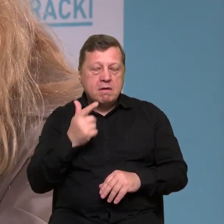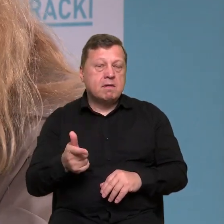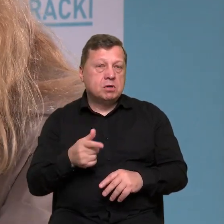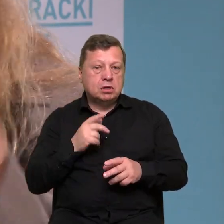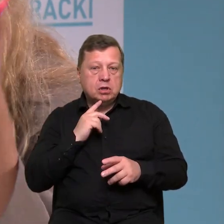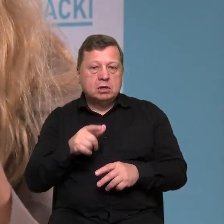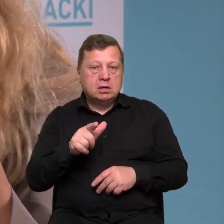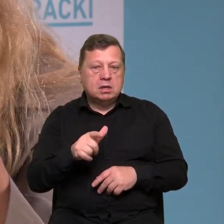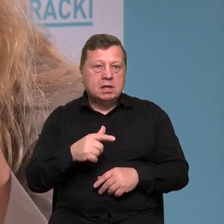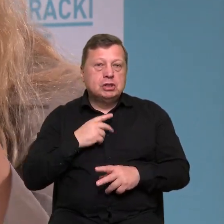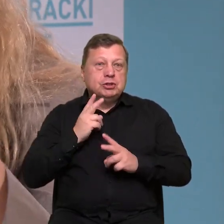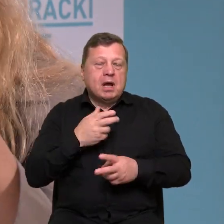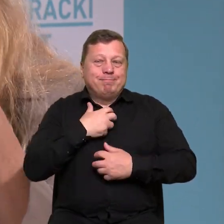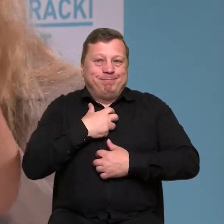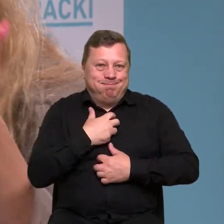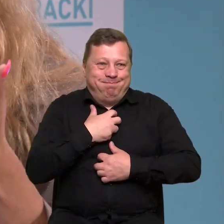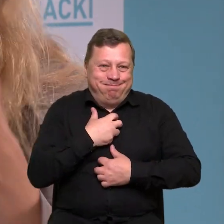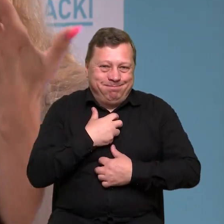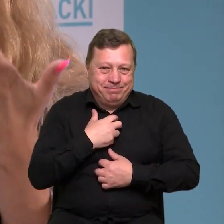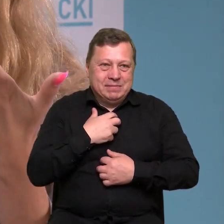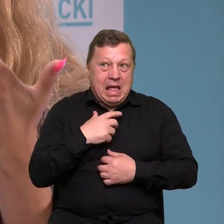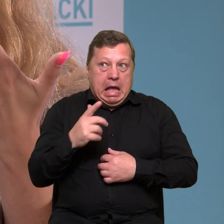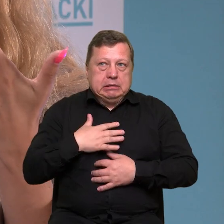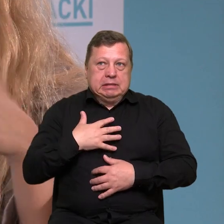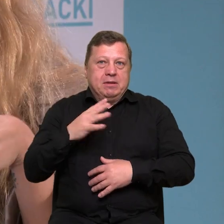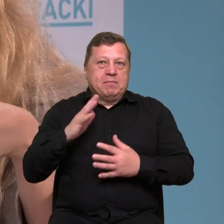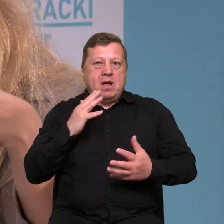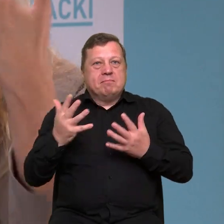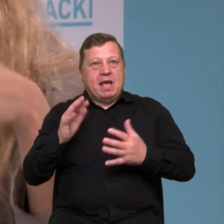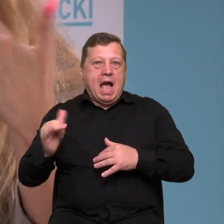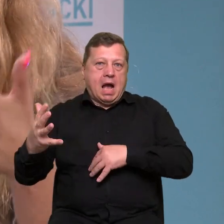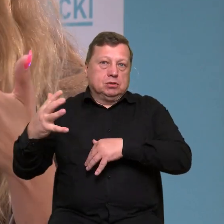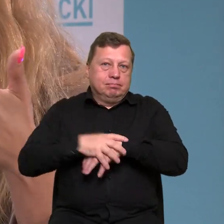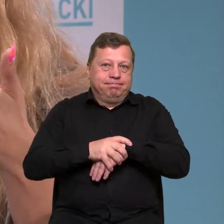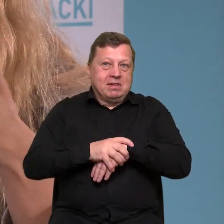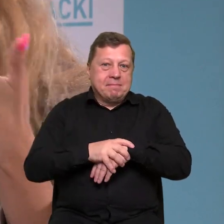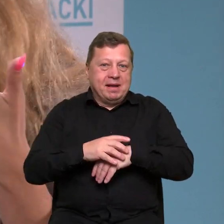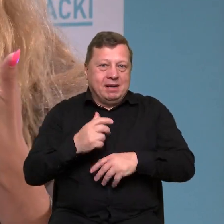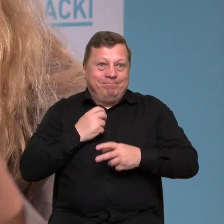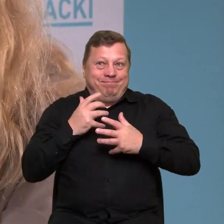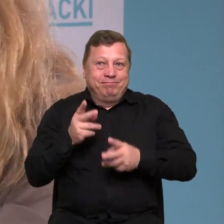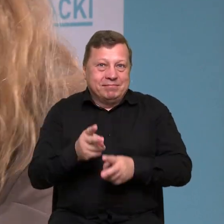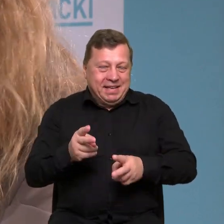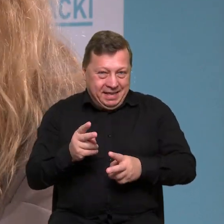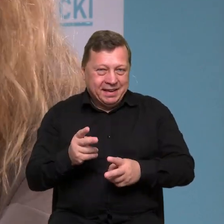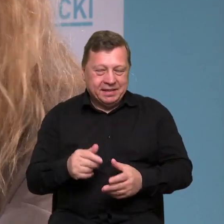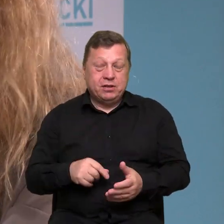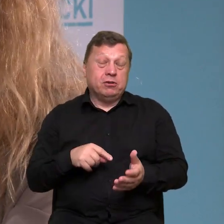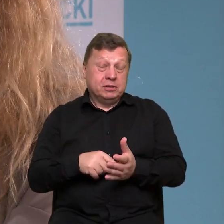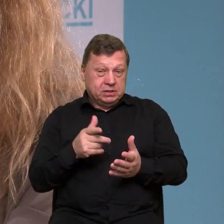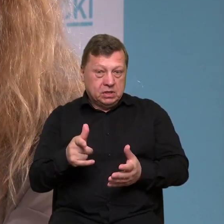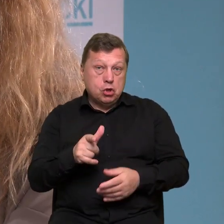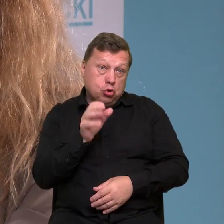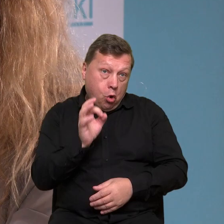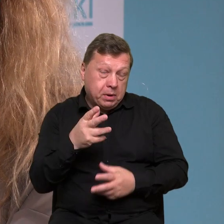grzęźnie w gardle i czujemy się przyłapani na to, że, na tym, że się śmiejemy. Czy to